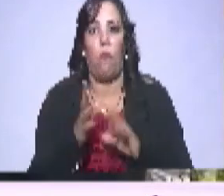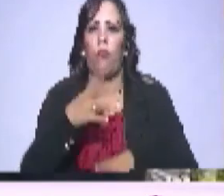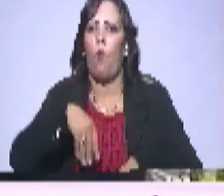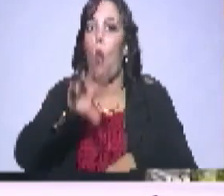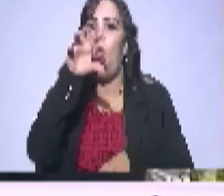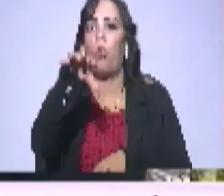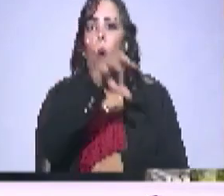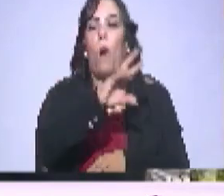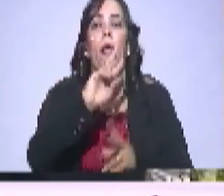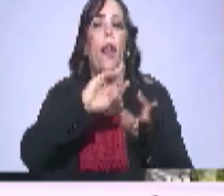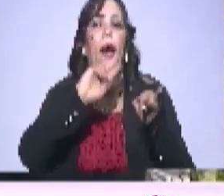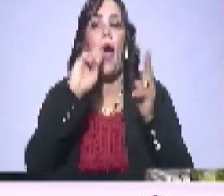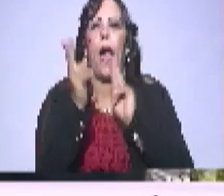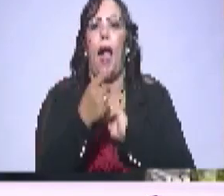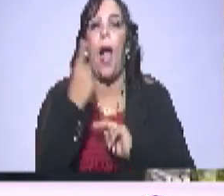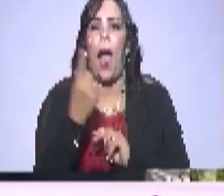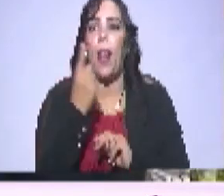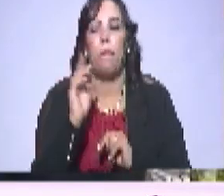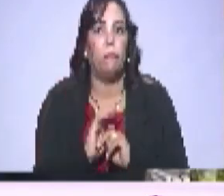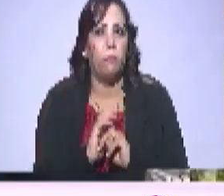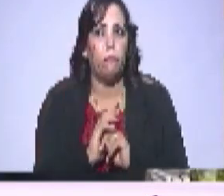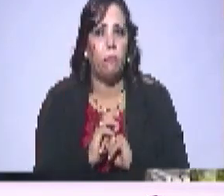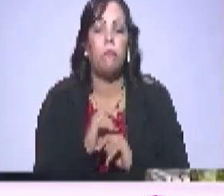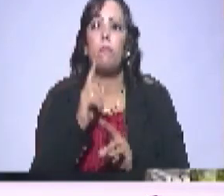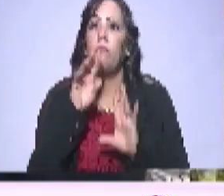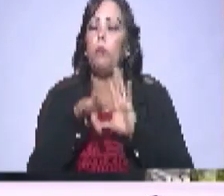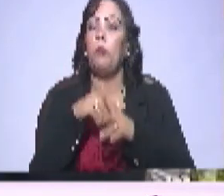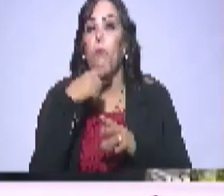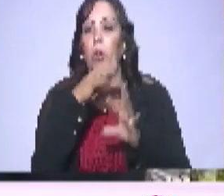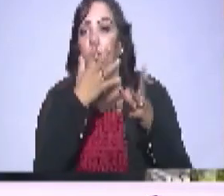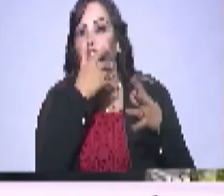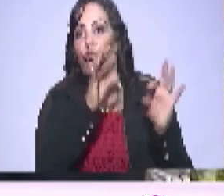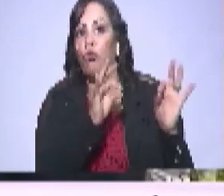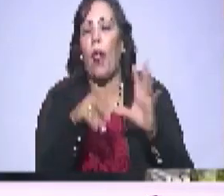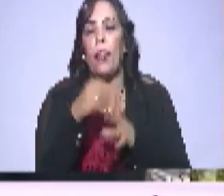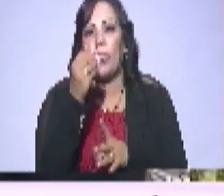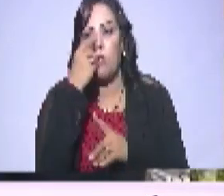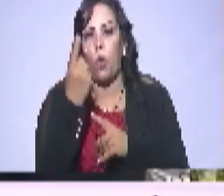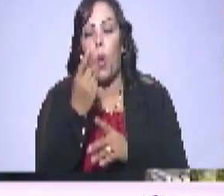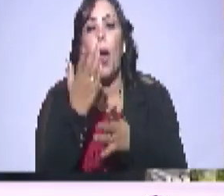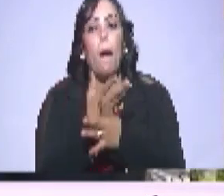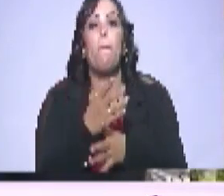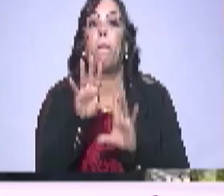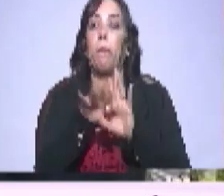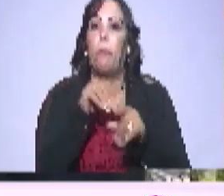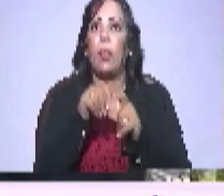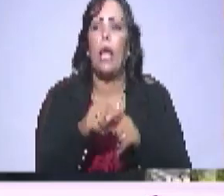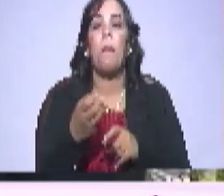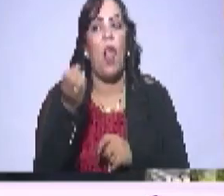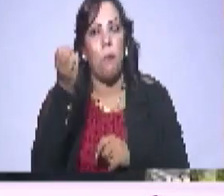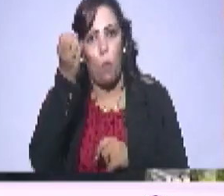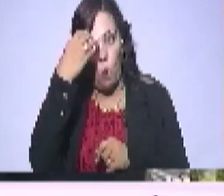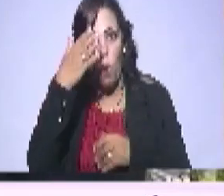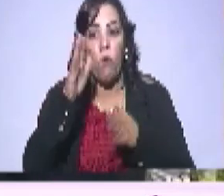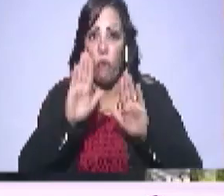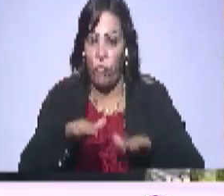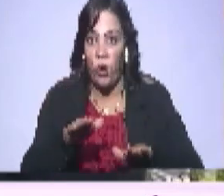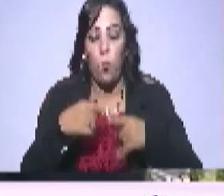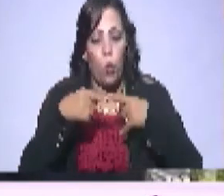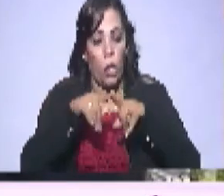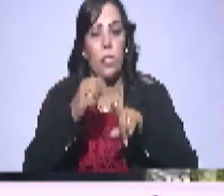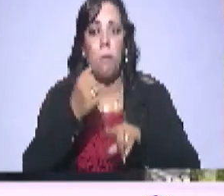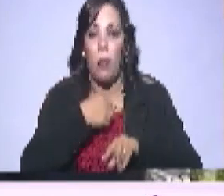كل دول العالم، بنعمل في كل بلد اكله. أيوة وبنفس الطريقه اللي الناس بتاكلها، بنعمل اللي يحل لينا والمناسب لينا